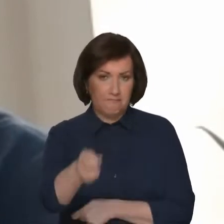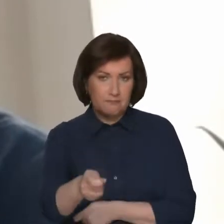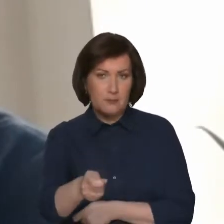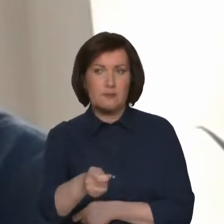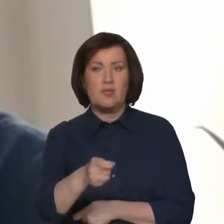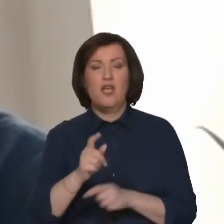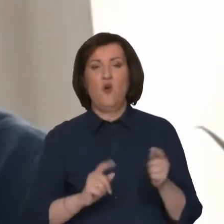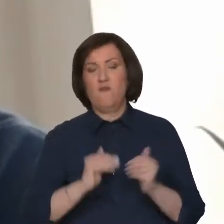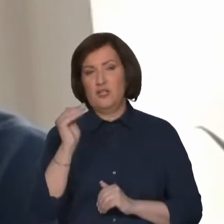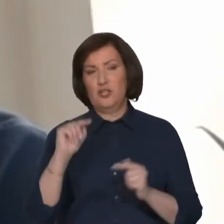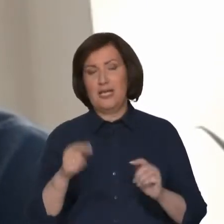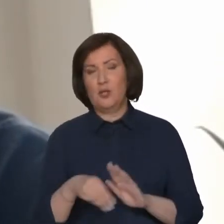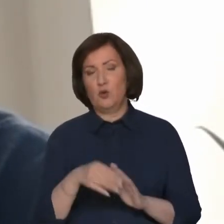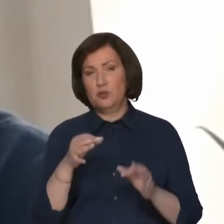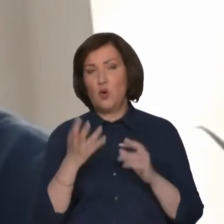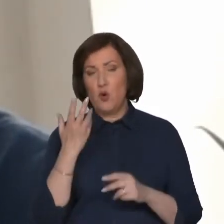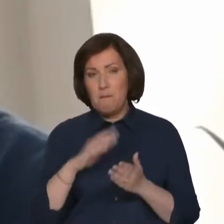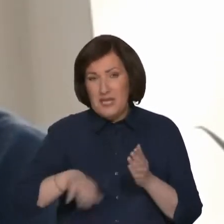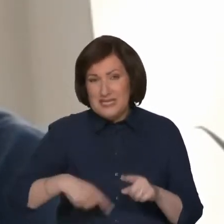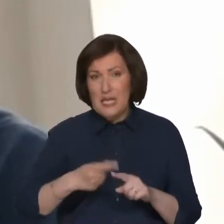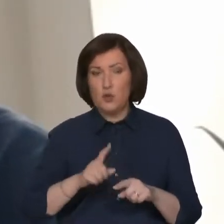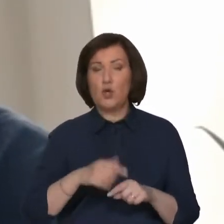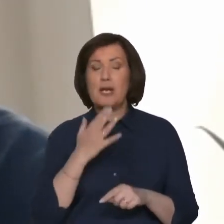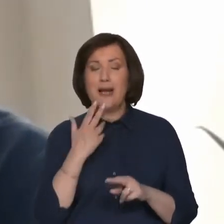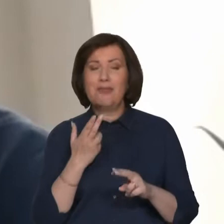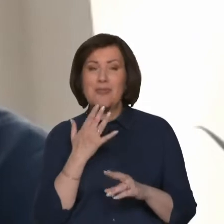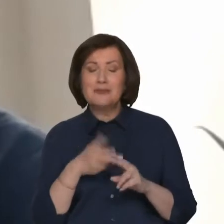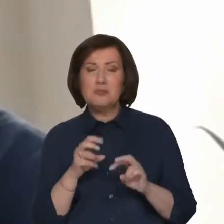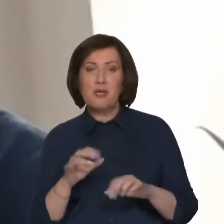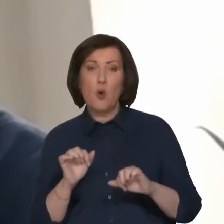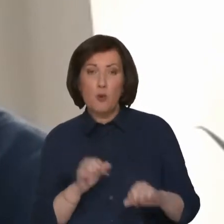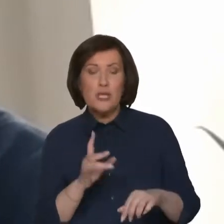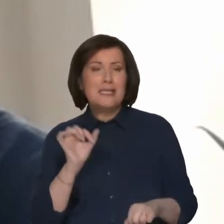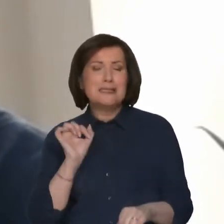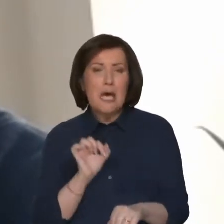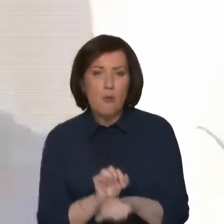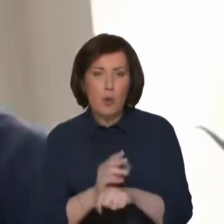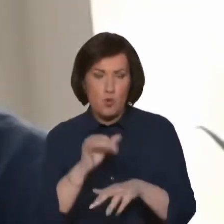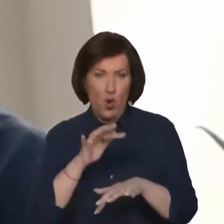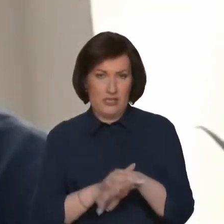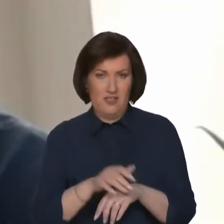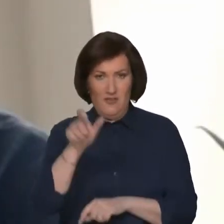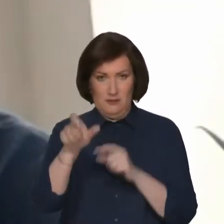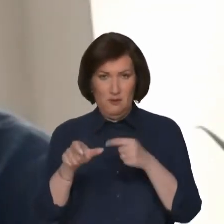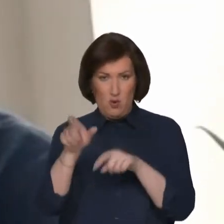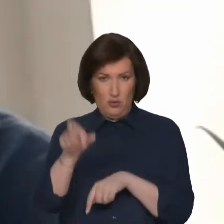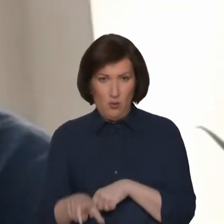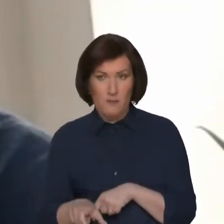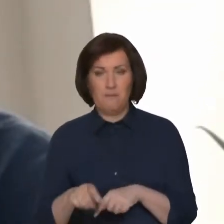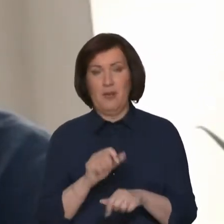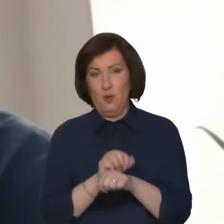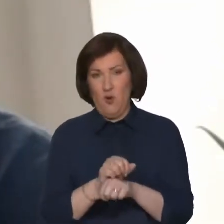Вищий антикорупційний суд тільки після того, коли Рада нацбезпеки і оборони заблокує активи щодо певної фізичної юридичної особи. Це блокування